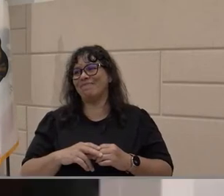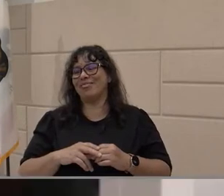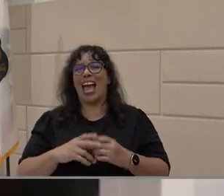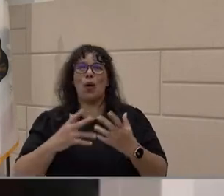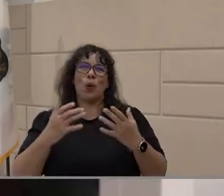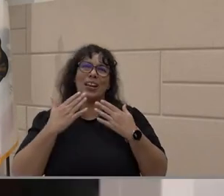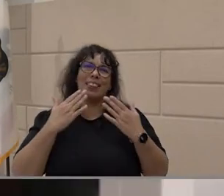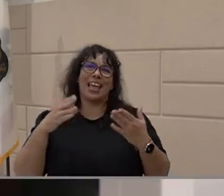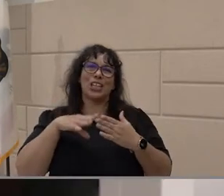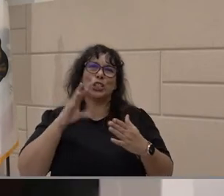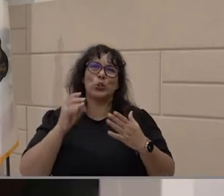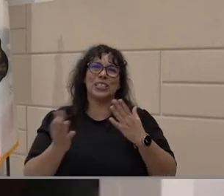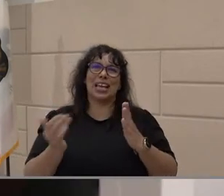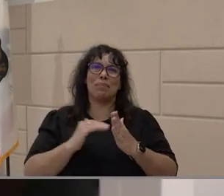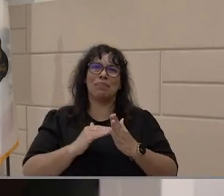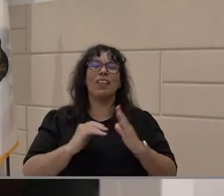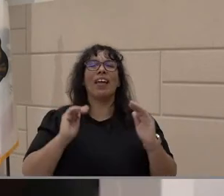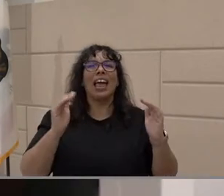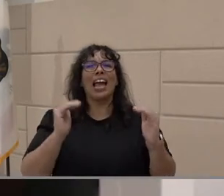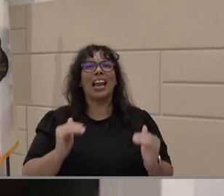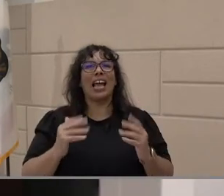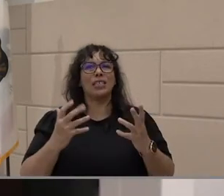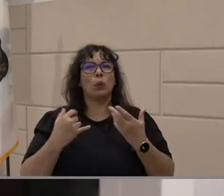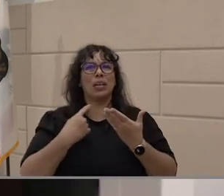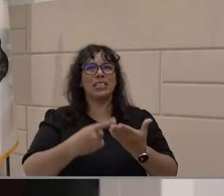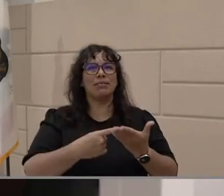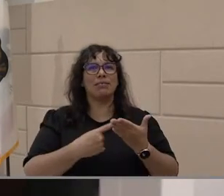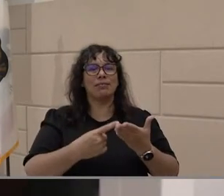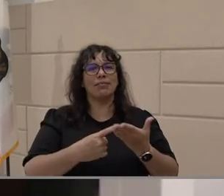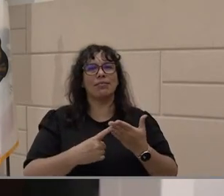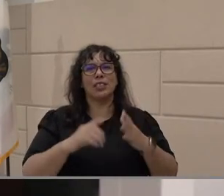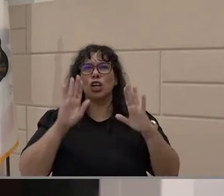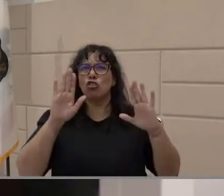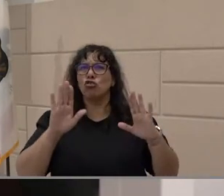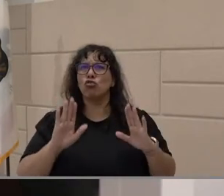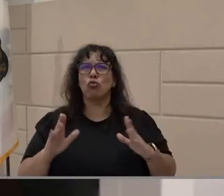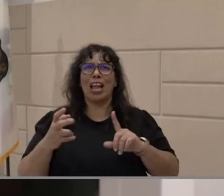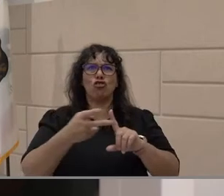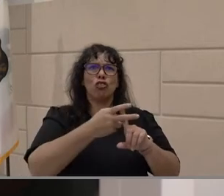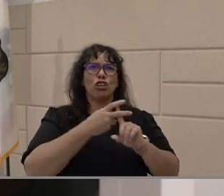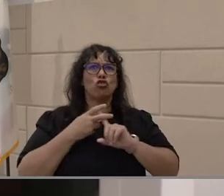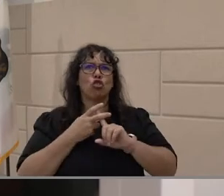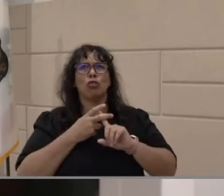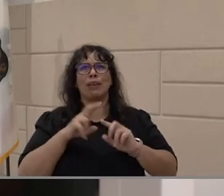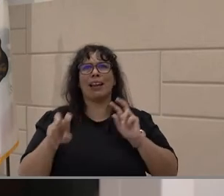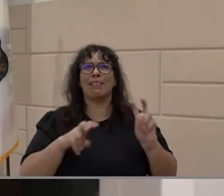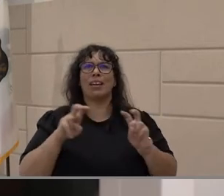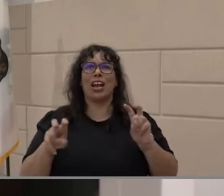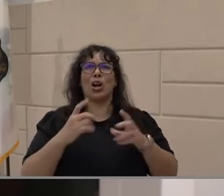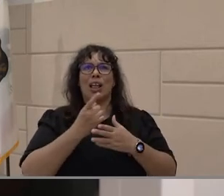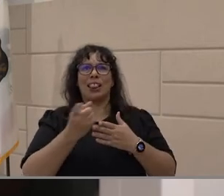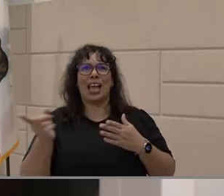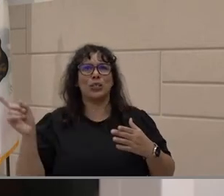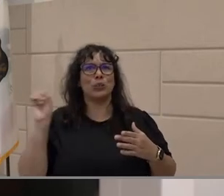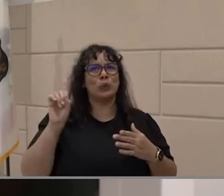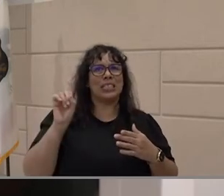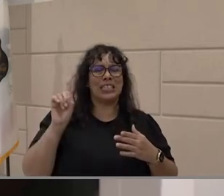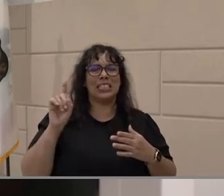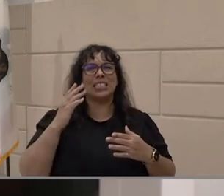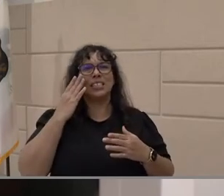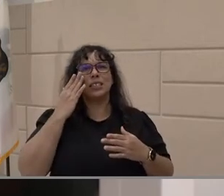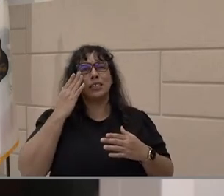ម្ដងទៀតសូមអរគុណចំពោះសិស្សដែលបានមកចូលរួមបន្តទៅទៀតខ្ញុំចង់ជជែកអំ